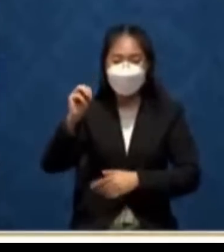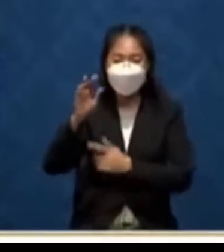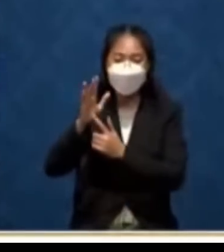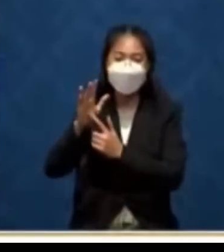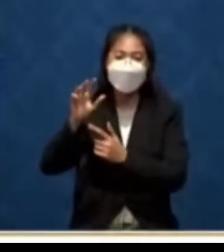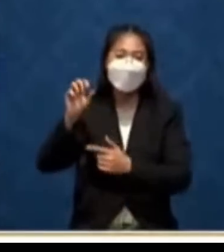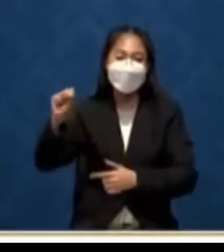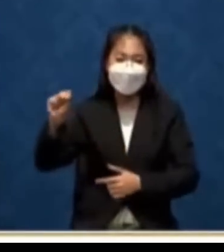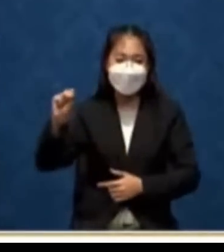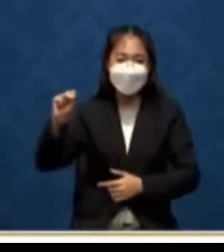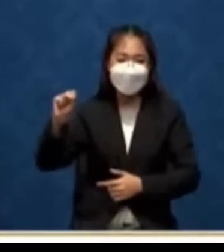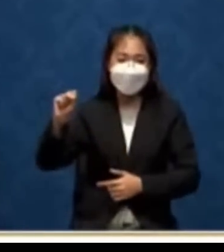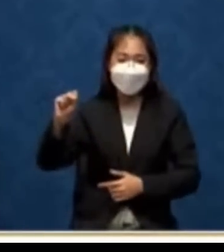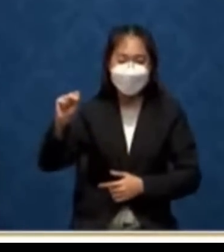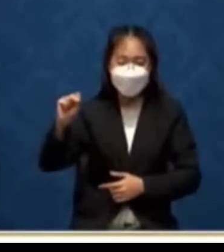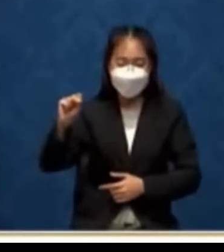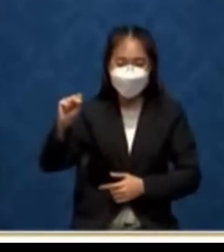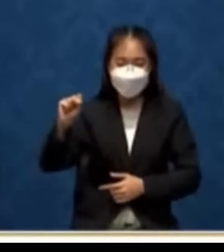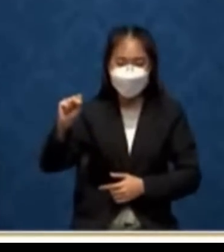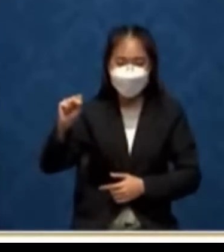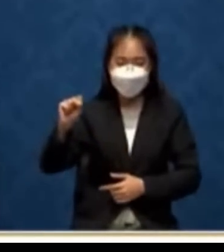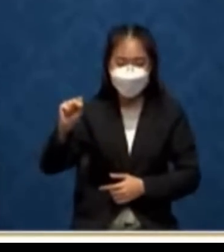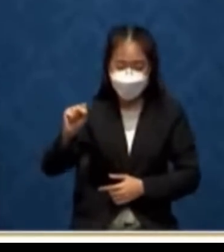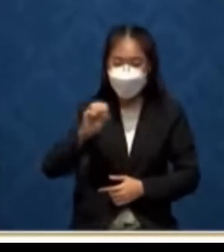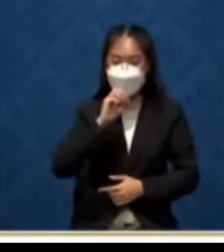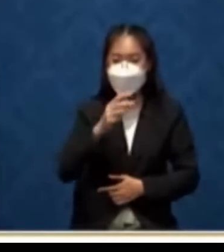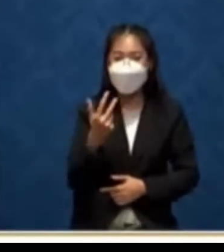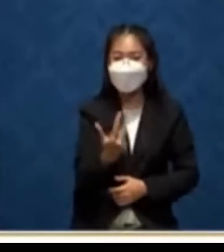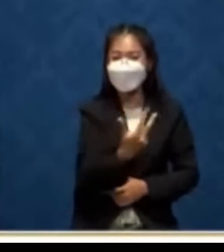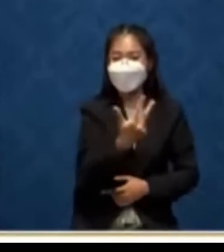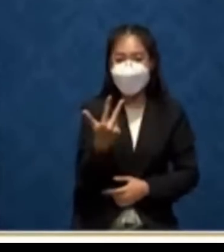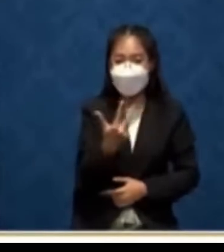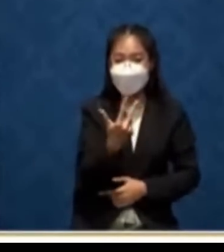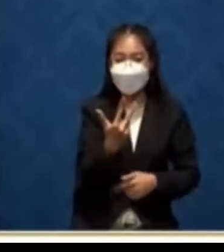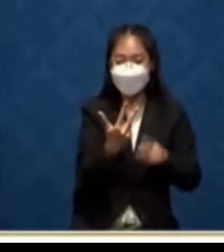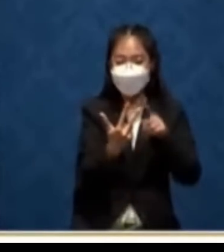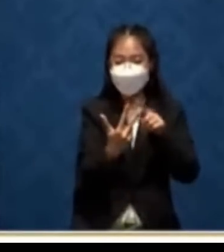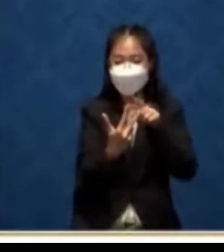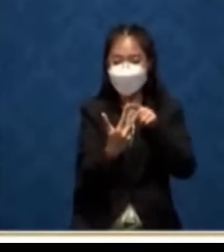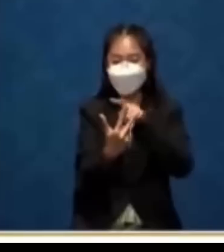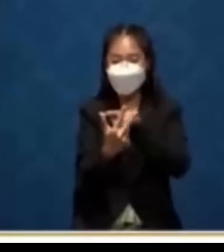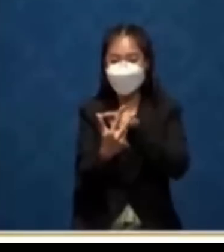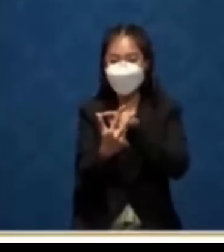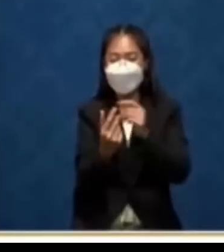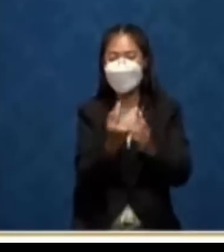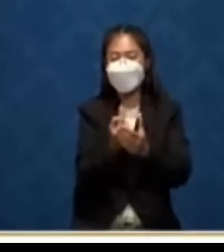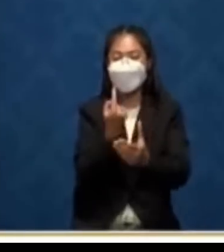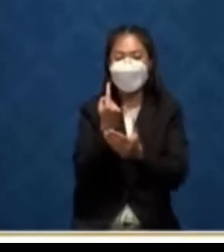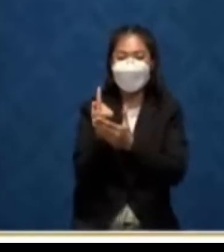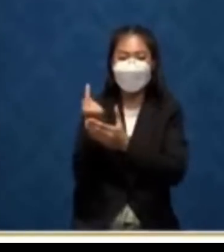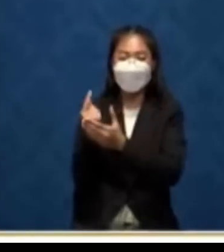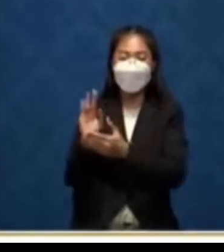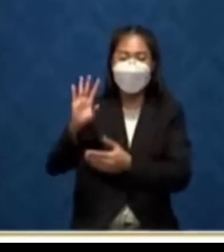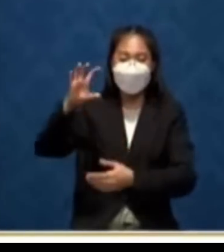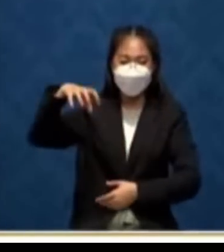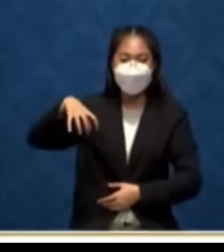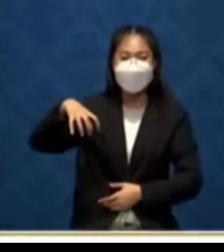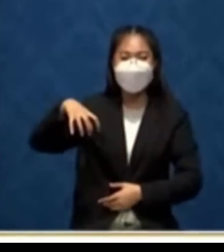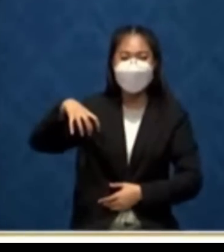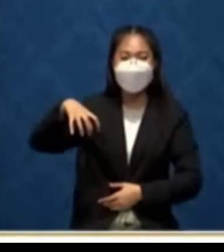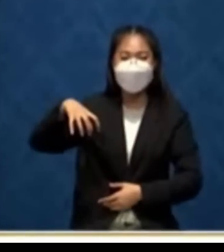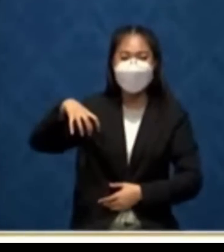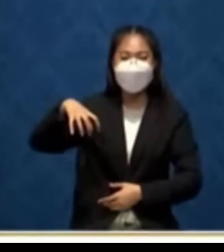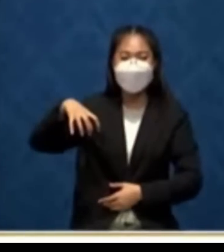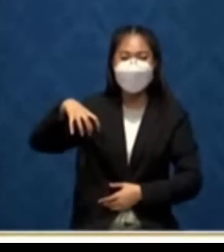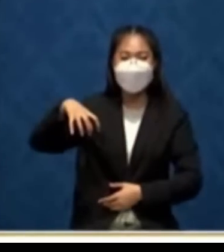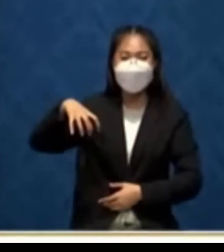ารัฐพูดง่ายๆก็คือ3คนนี้เนี่ยเป็นนอมินีให้กับคุณธรรมนัสแล้วถ